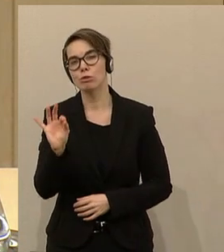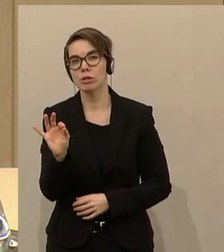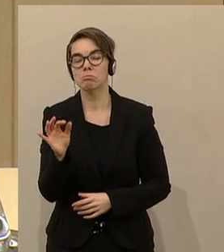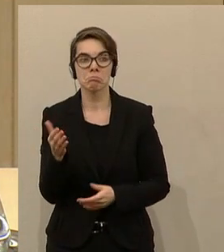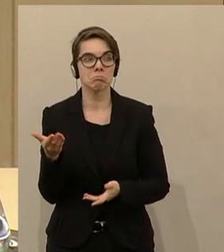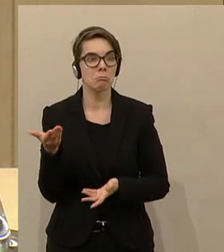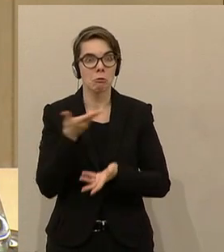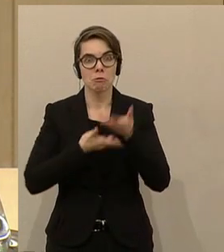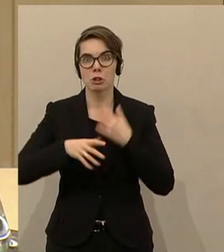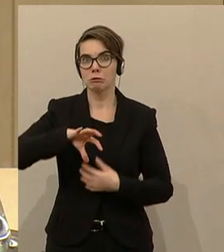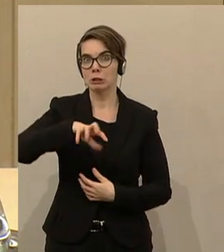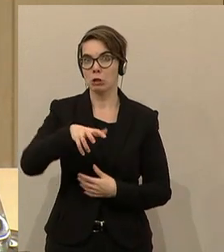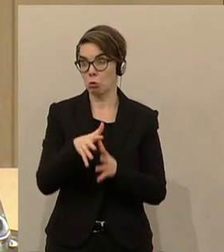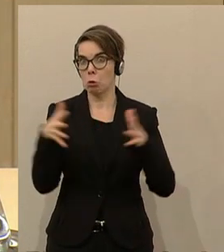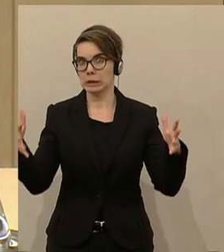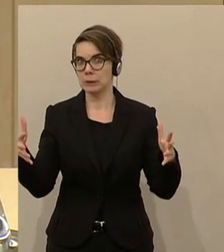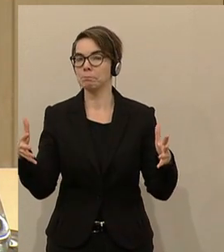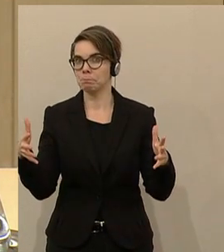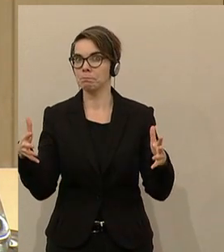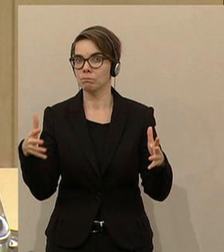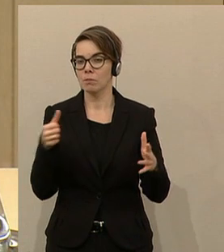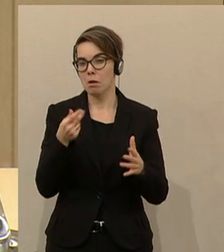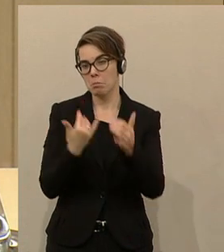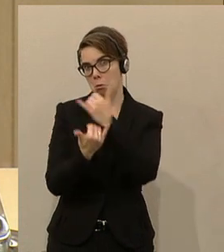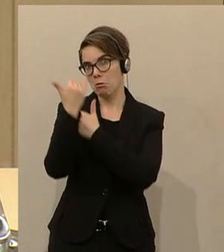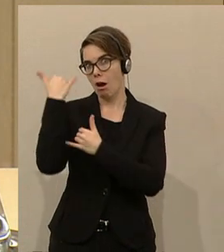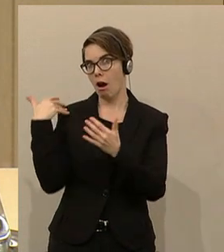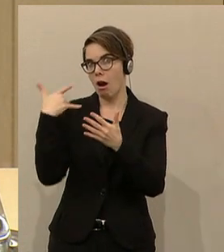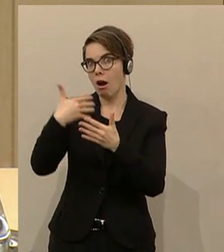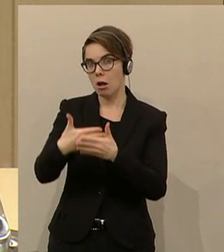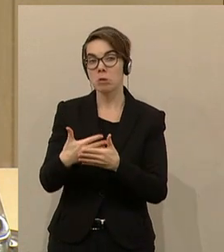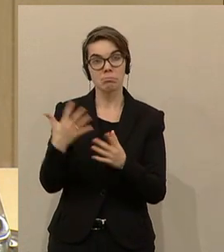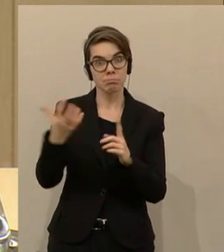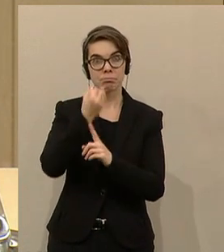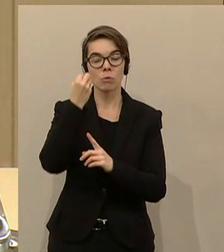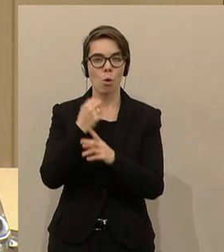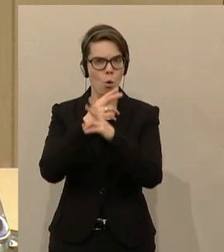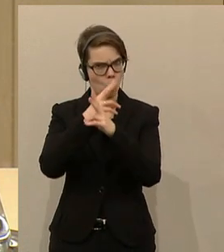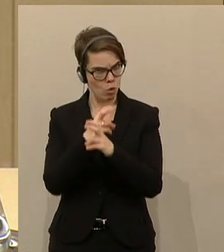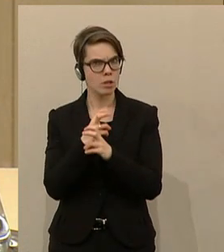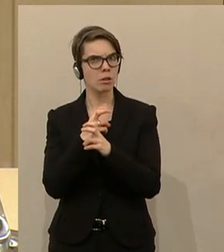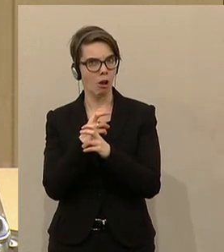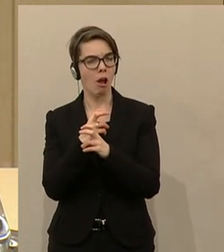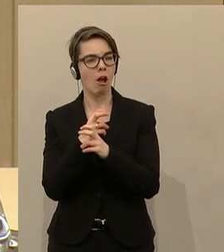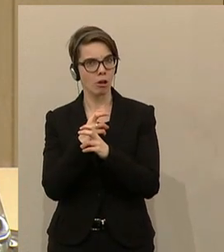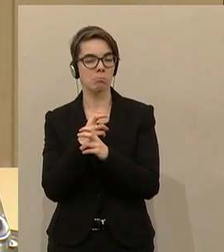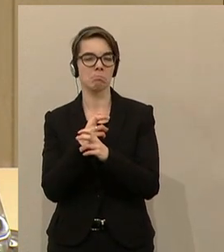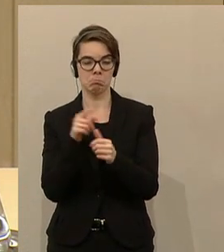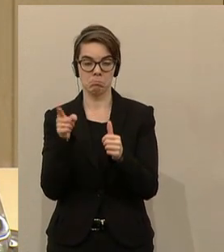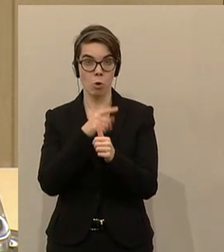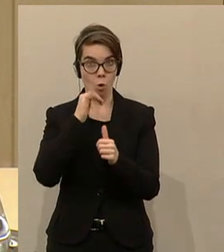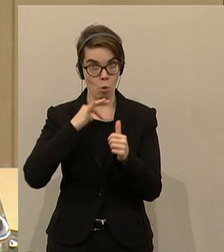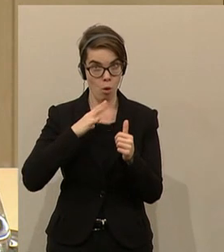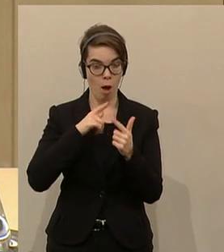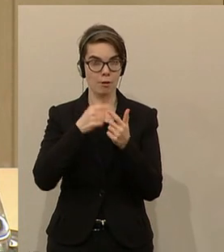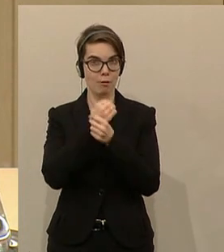großer Wirtschaftssektor, denn es in den letzten Jahren gelungen ist, Österreich als Urlaubs-, Freizeit- und Erholungsland